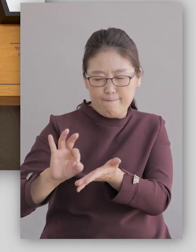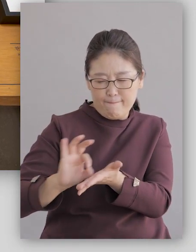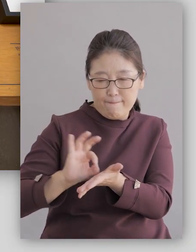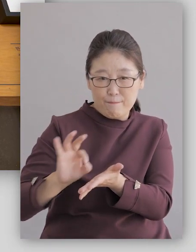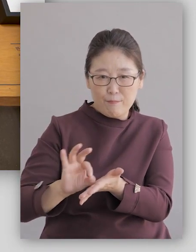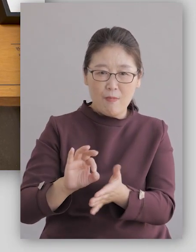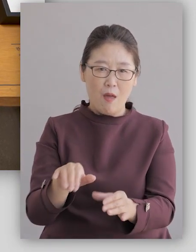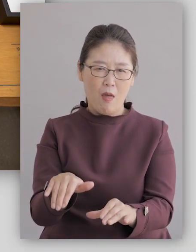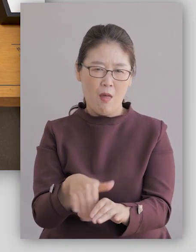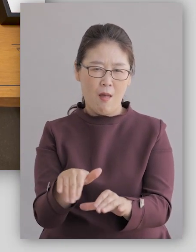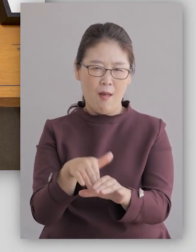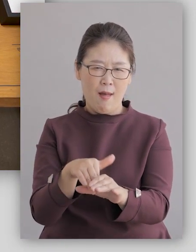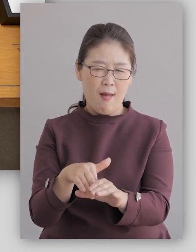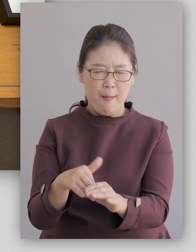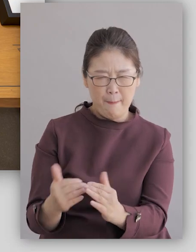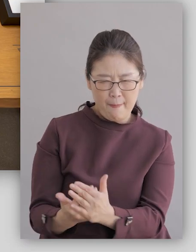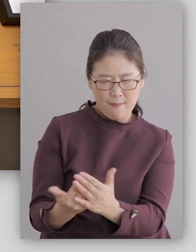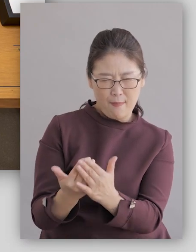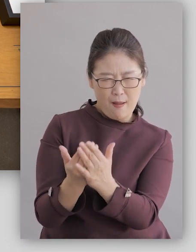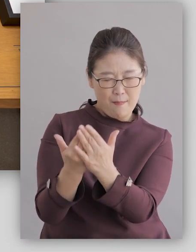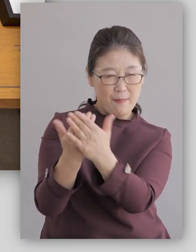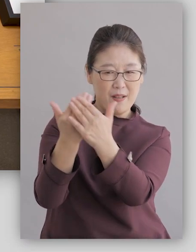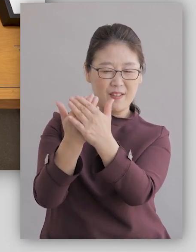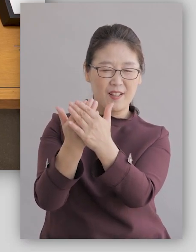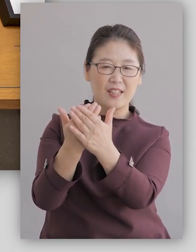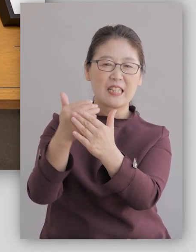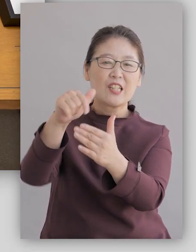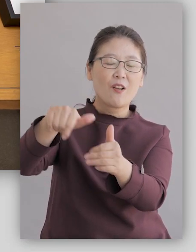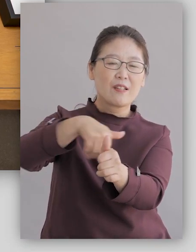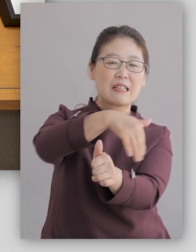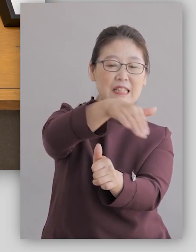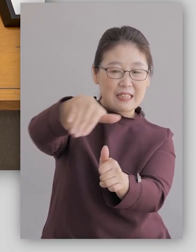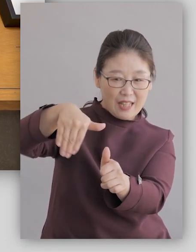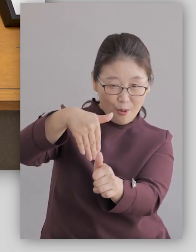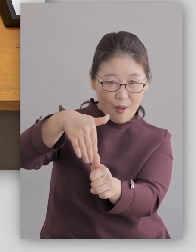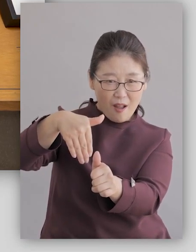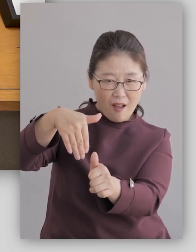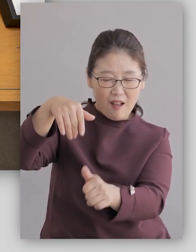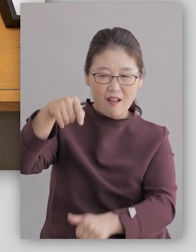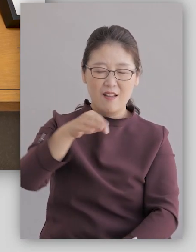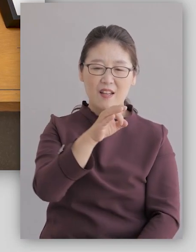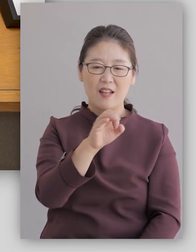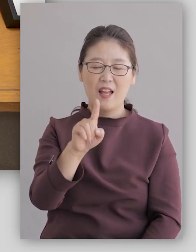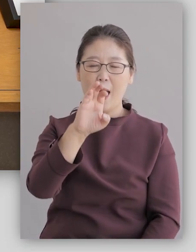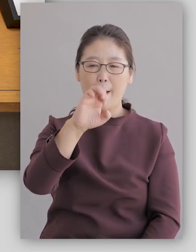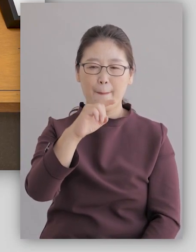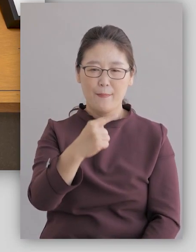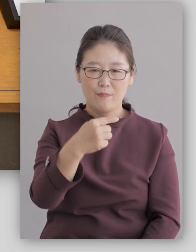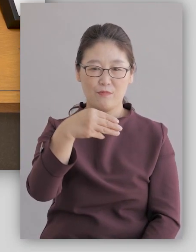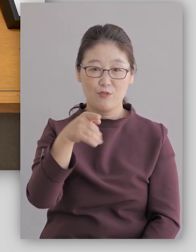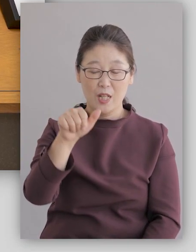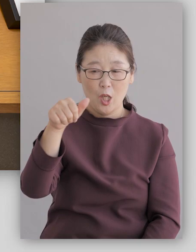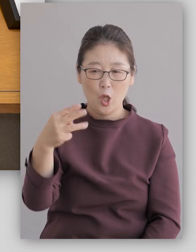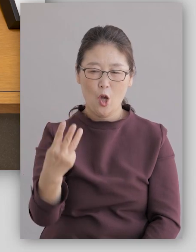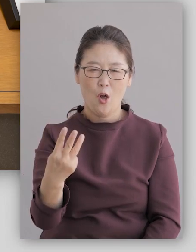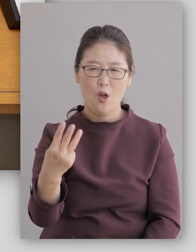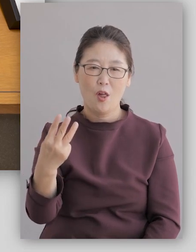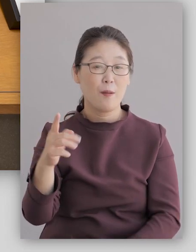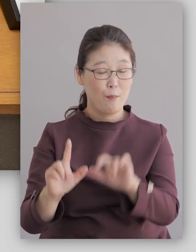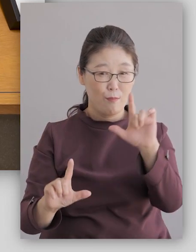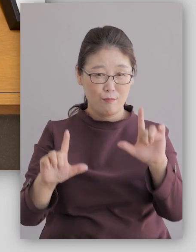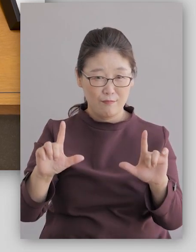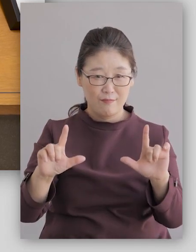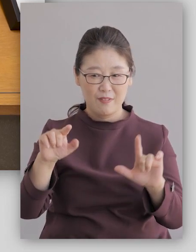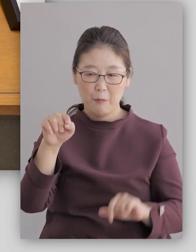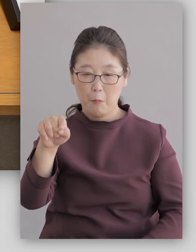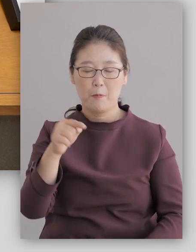폭발적으로 발전하고 있는 소비문화를 대표하는 시대의 키워드라고 해야겠죠. 아프레거를 모습이었기 때문에 이번